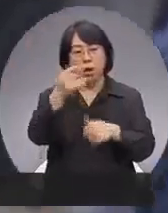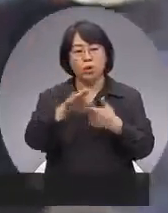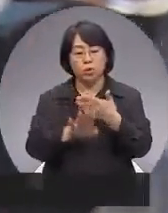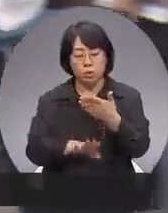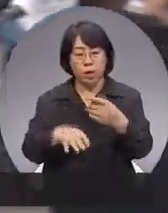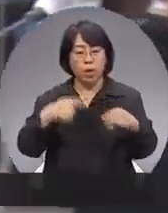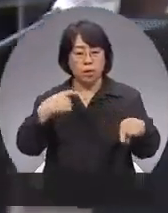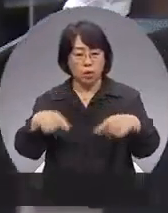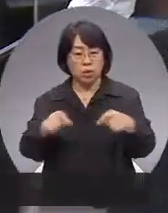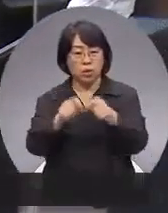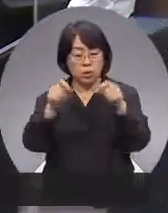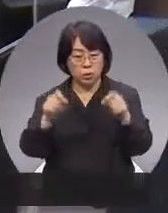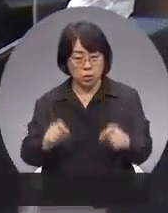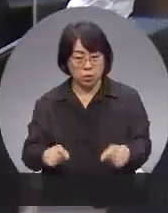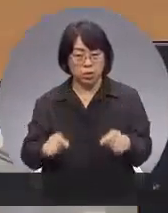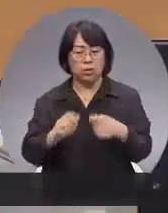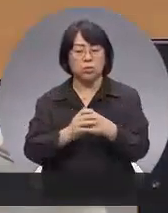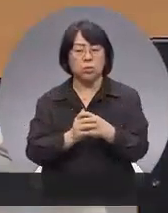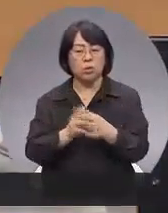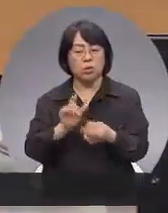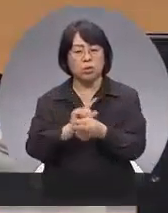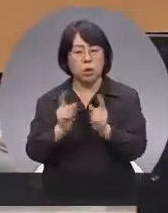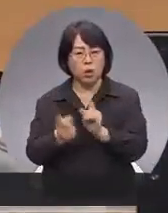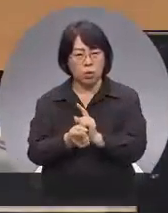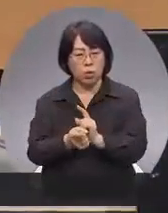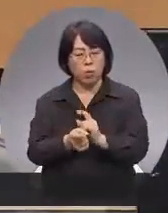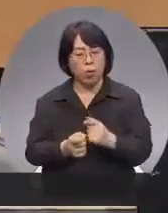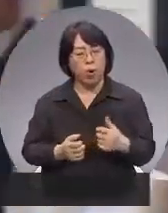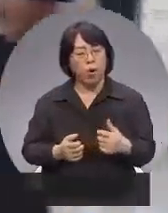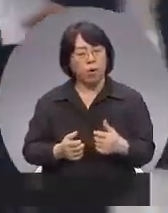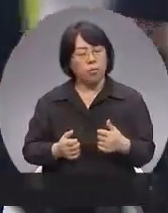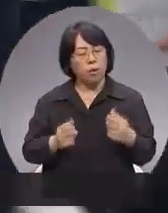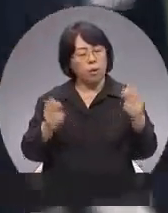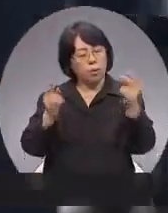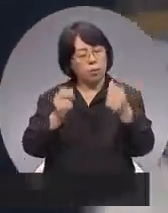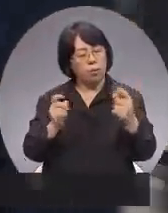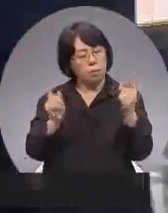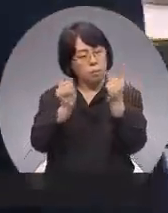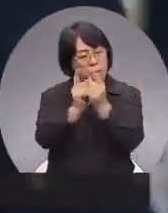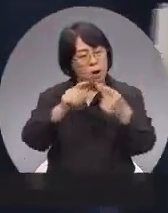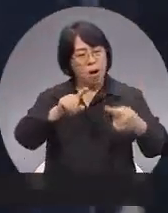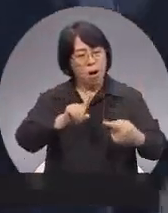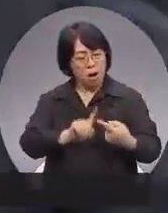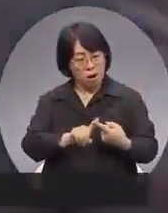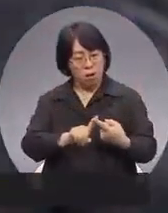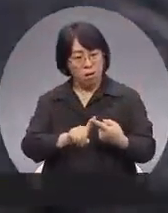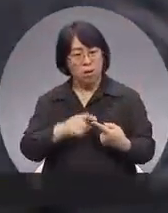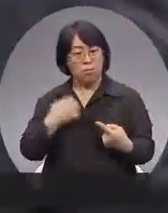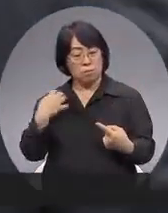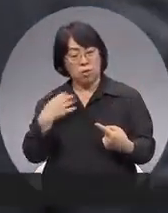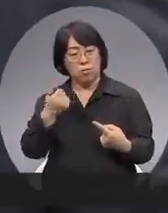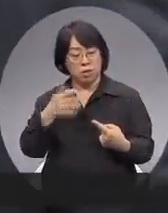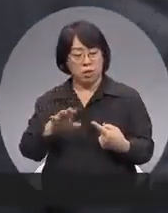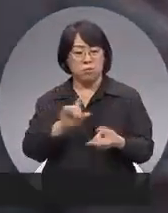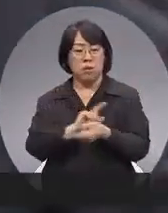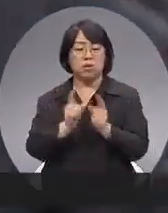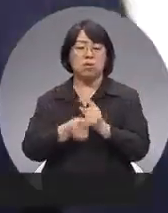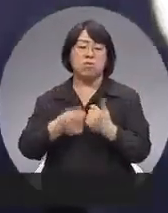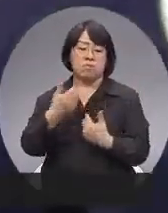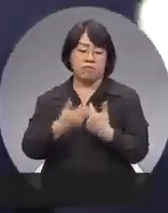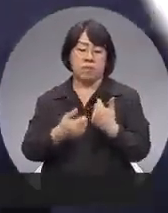정치적 동지로 맞대결을 부담스러워하던 두 후보. 서로 간의 견제 속에 도정 설명회가